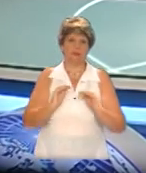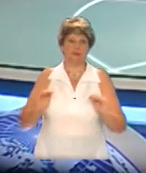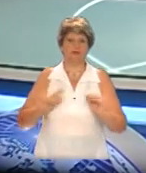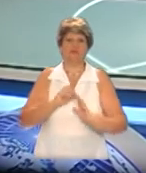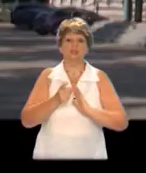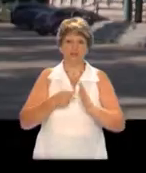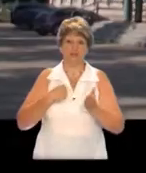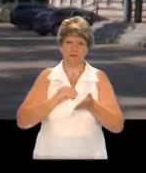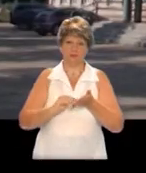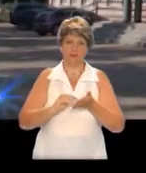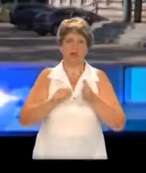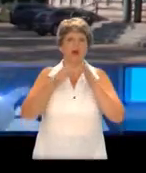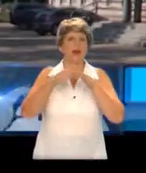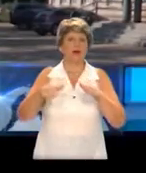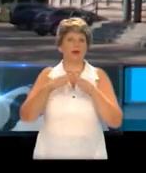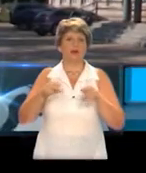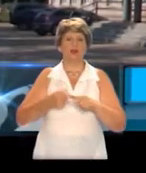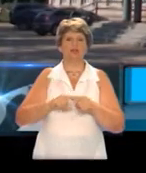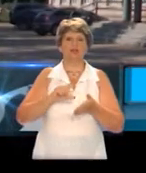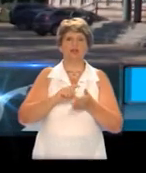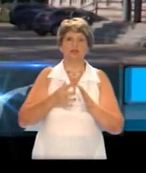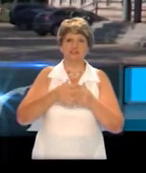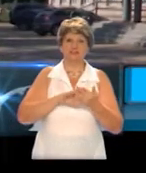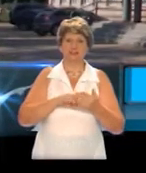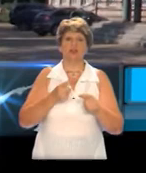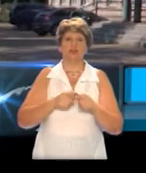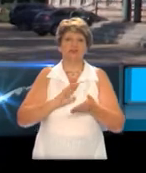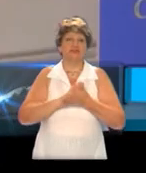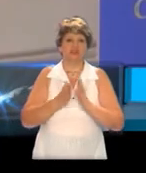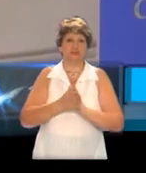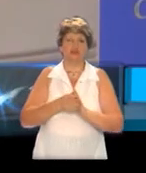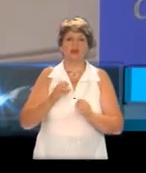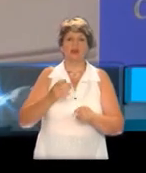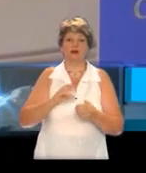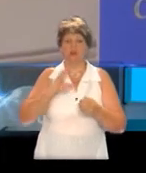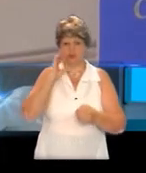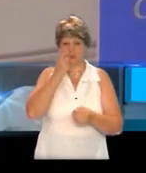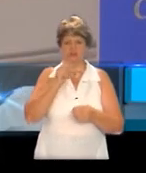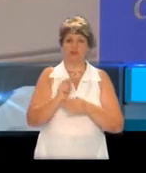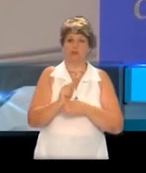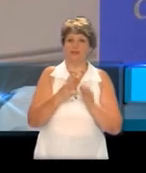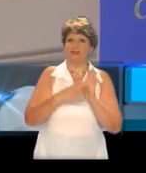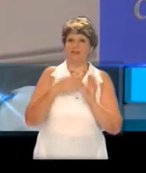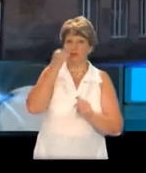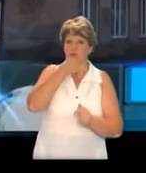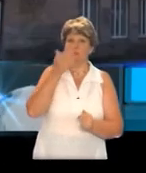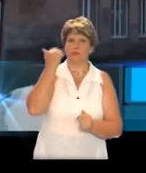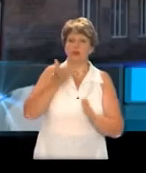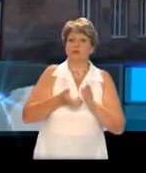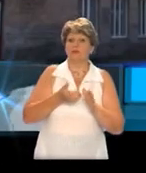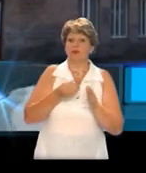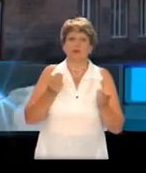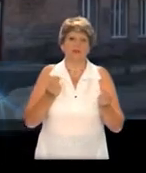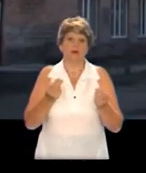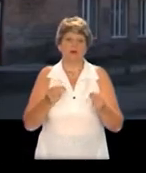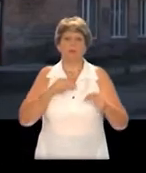колеги. Дах у Балаклеївській школі номер 1 імені Євгенії Гуглі востаннє капітально ремонтувався 9 років тому. Далі, за браком фінансування,